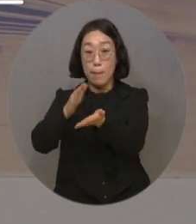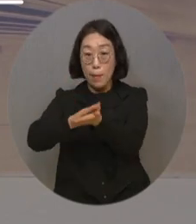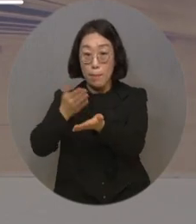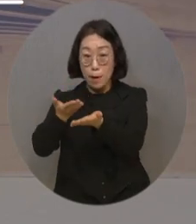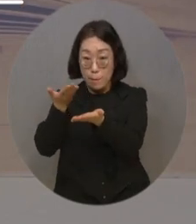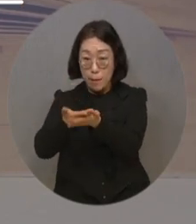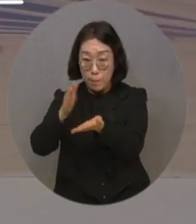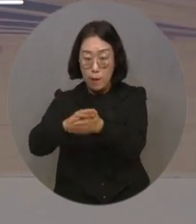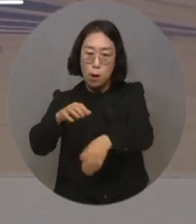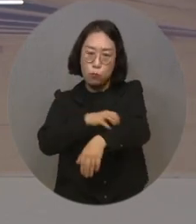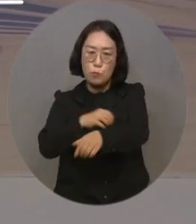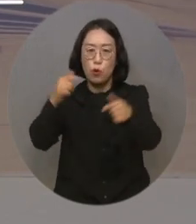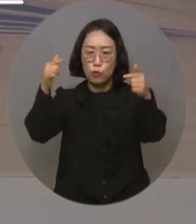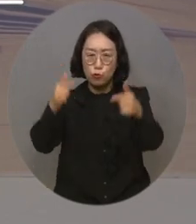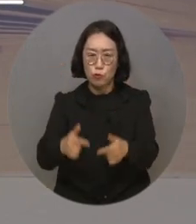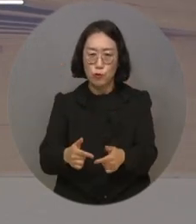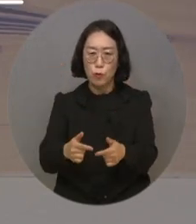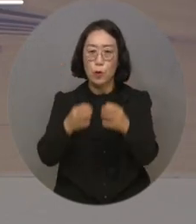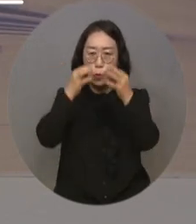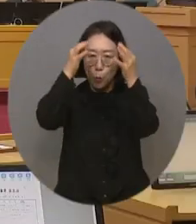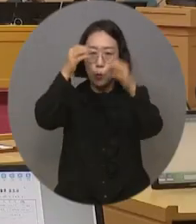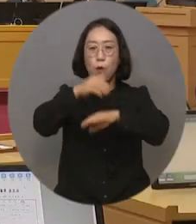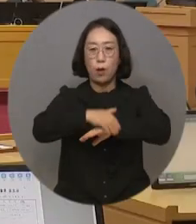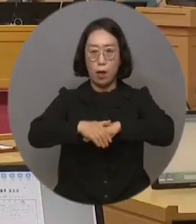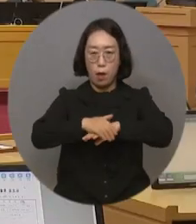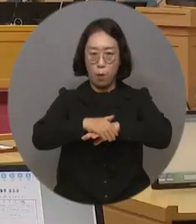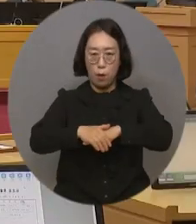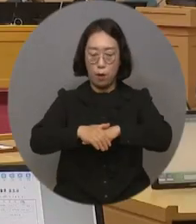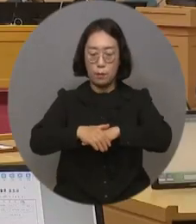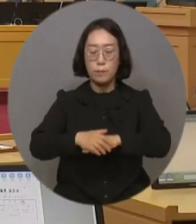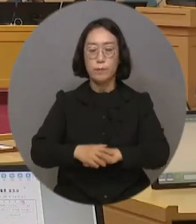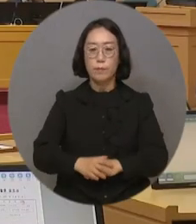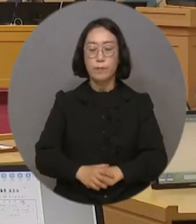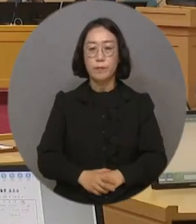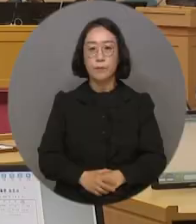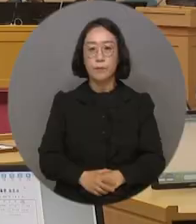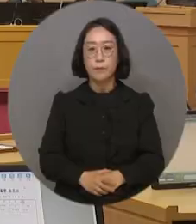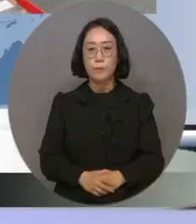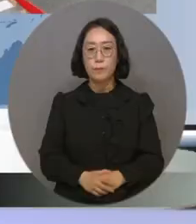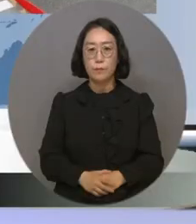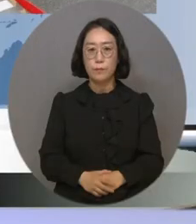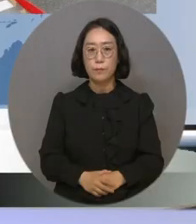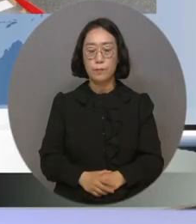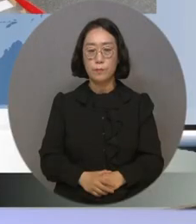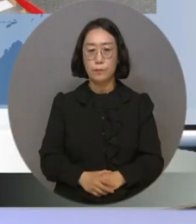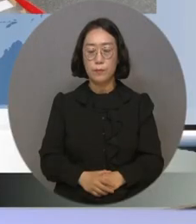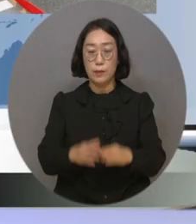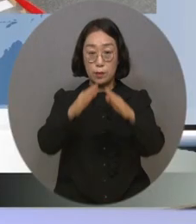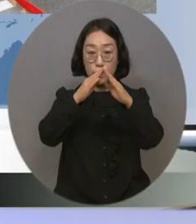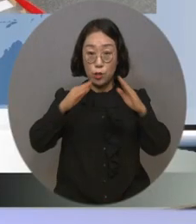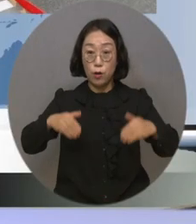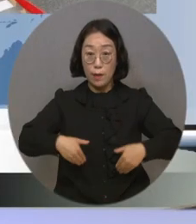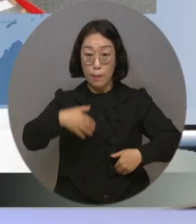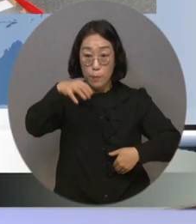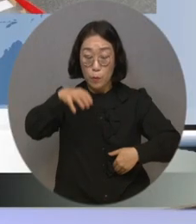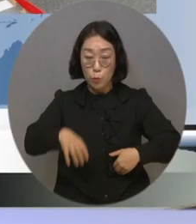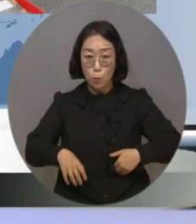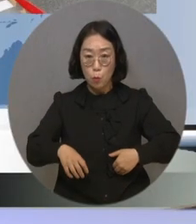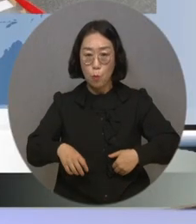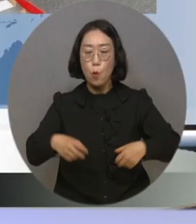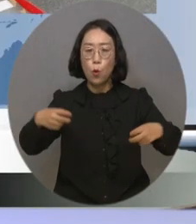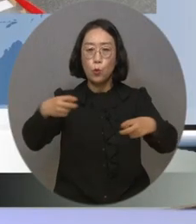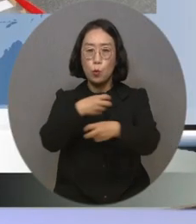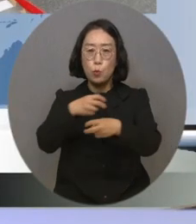불편 해소에 보탬이 될 전망입니다. 복지TV 뉴스 정우현입니다. 전남도는 교통약자의